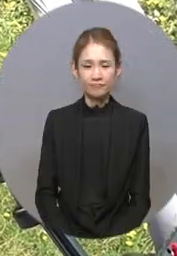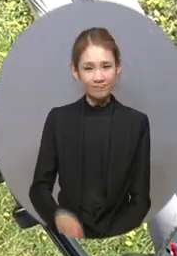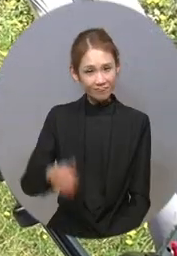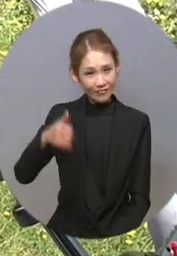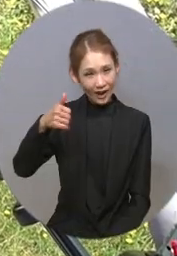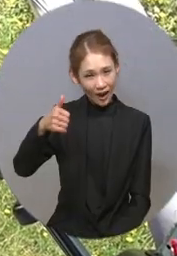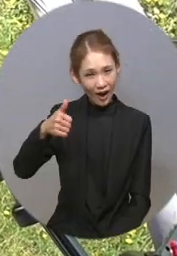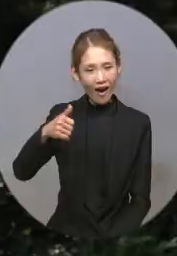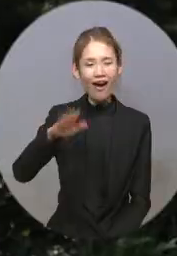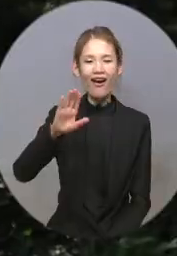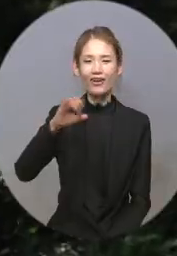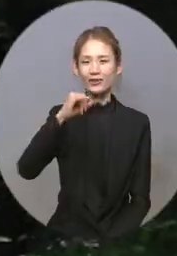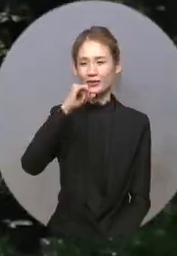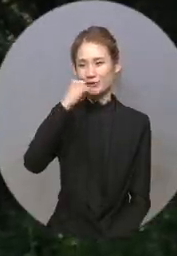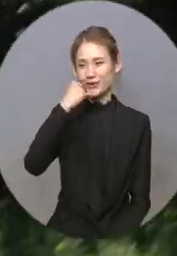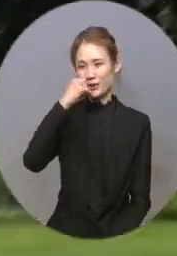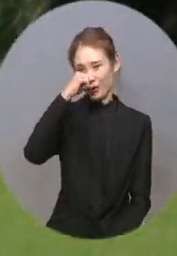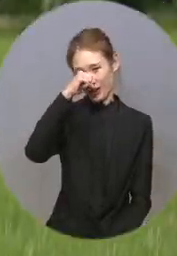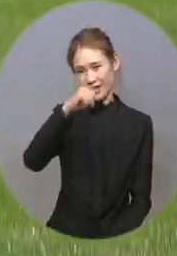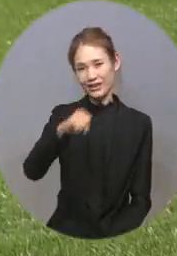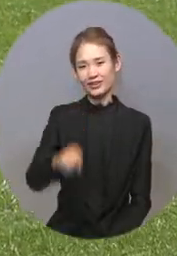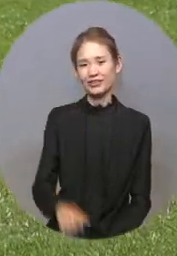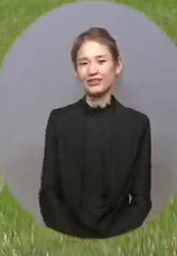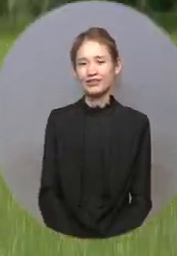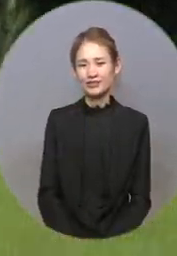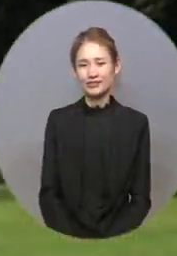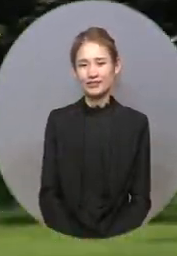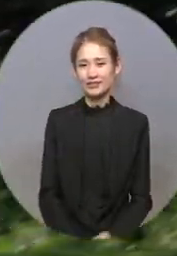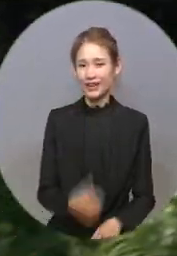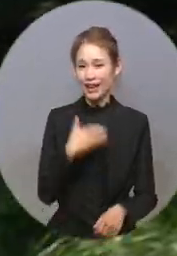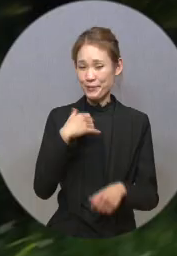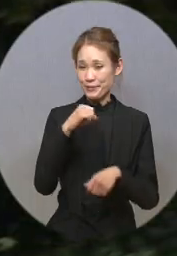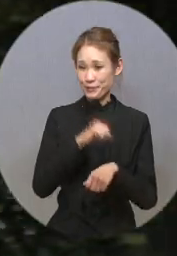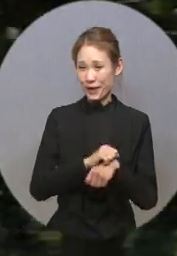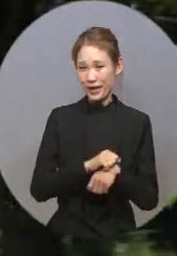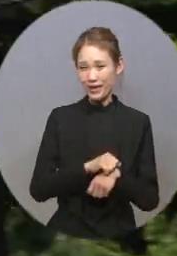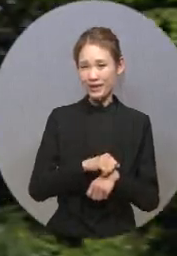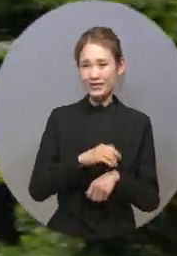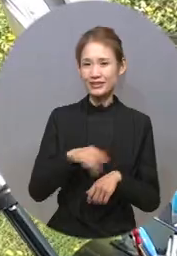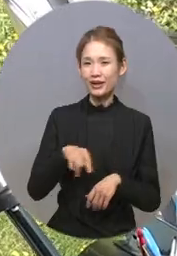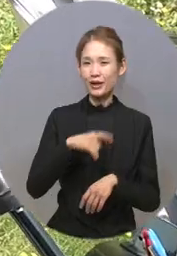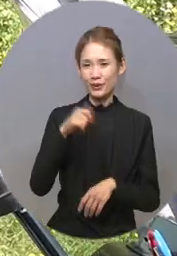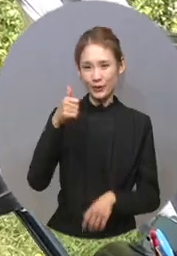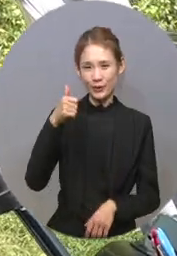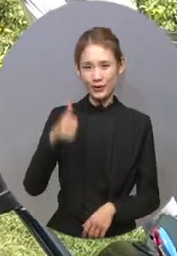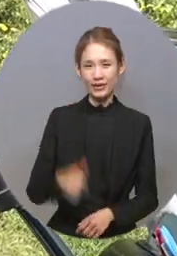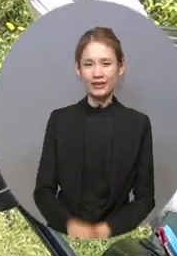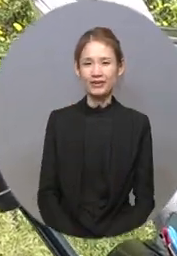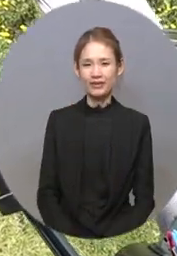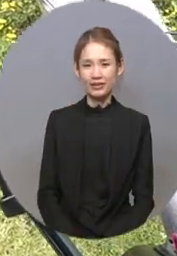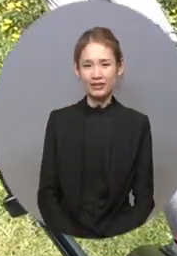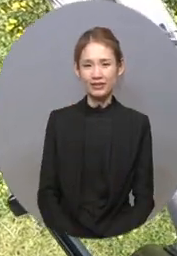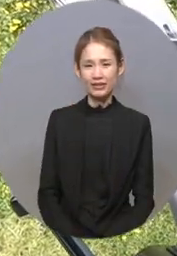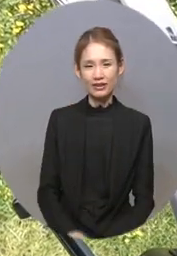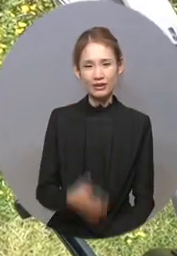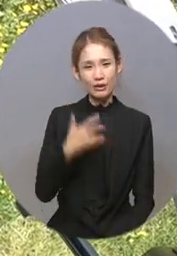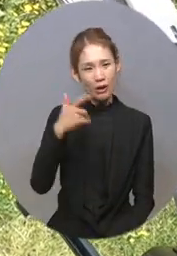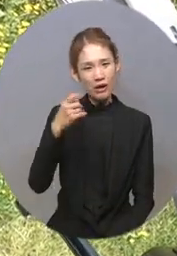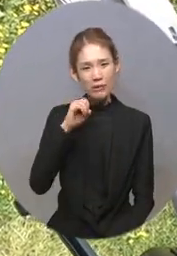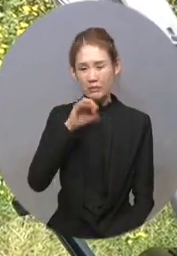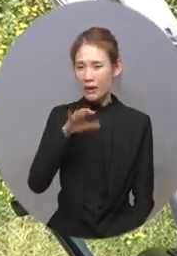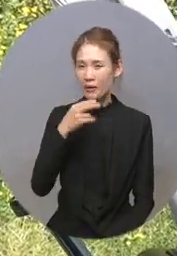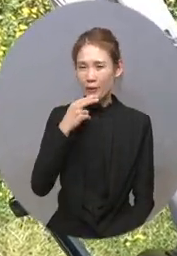굿샷! 괜찮아! 나이스! 굿샷! 어, 잘 갔어, 좋은데? 잘 갔어! 응! 굿샷! 굿샷, 굿샷! 오빠 되게 굿샷 영혼 없는 거 알고? 아, 진짜